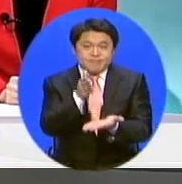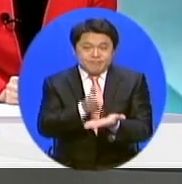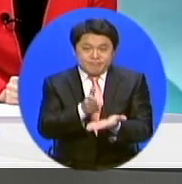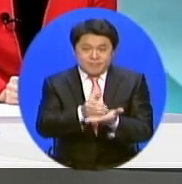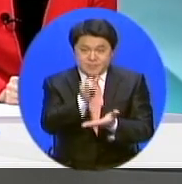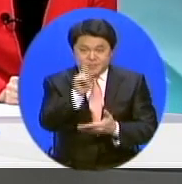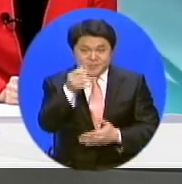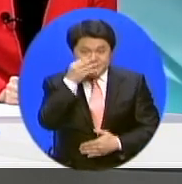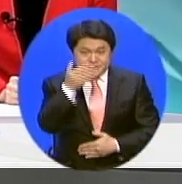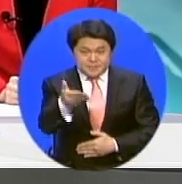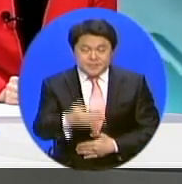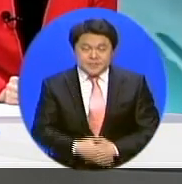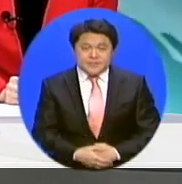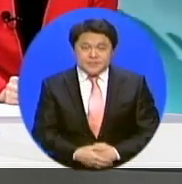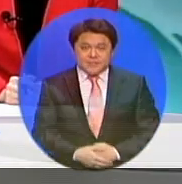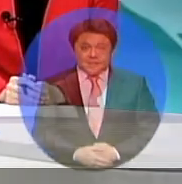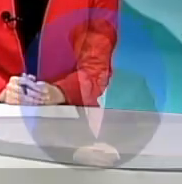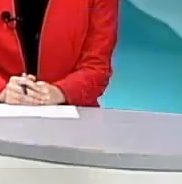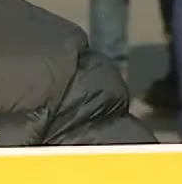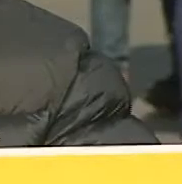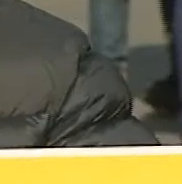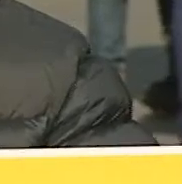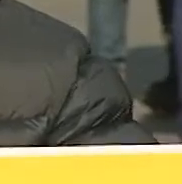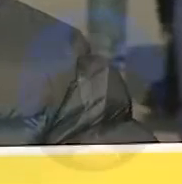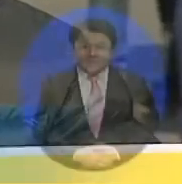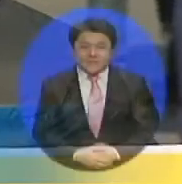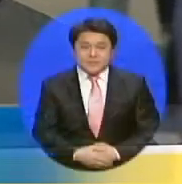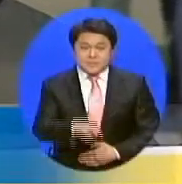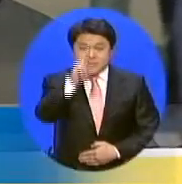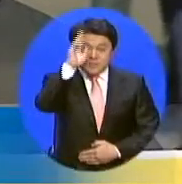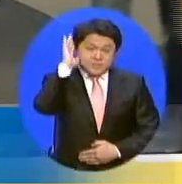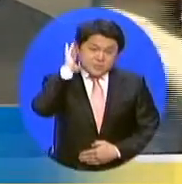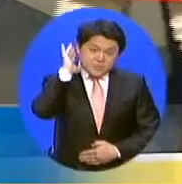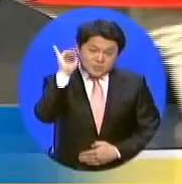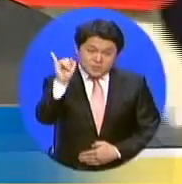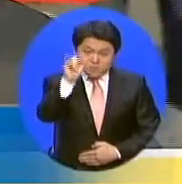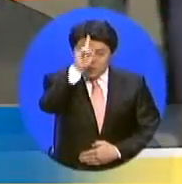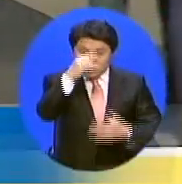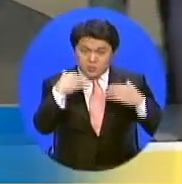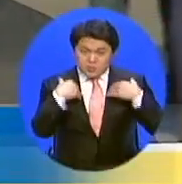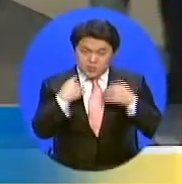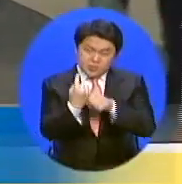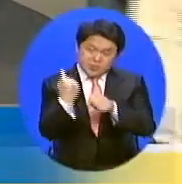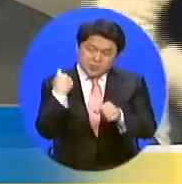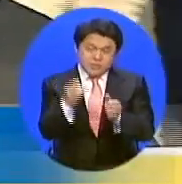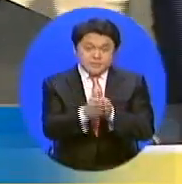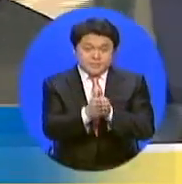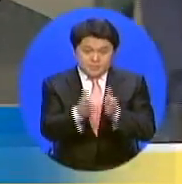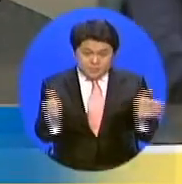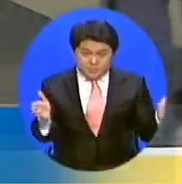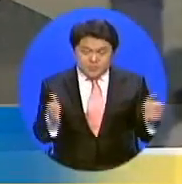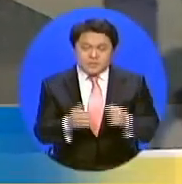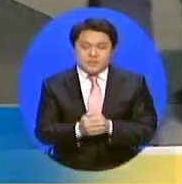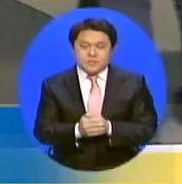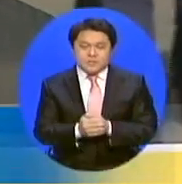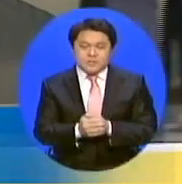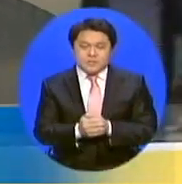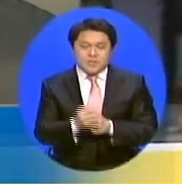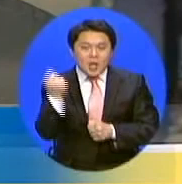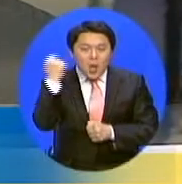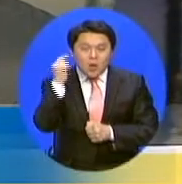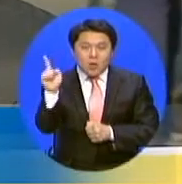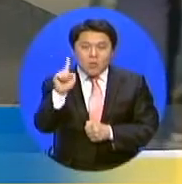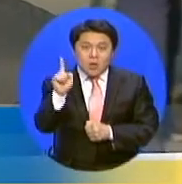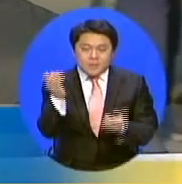열었습니다. 김지환 기자가 보도합니다. 박근혜 정부 1년 전에 출범을 했습니다.